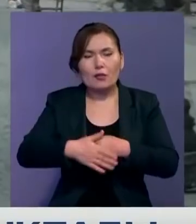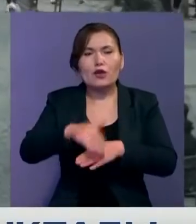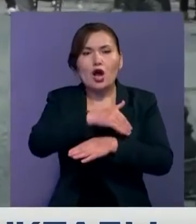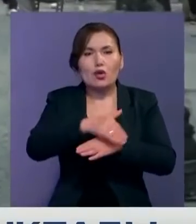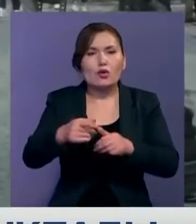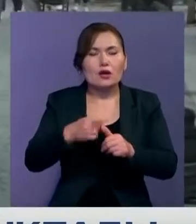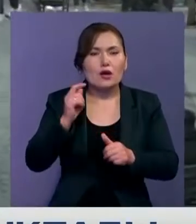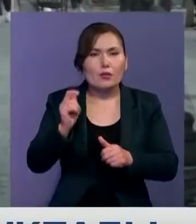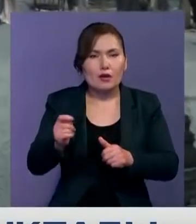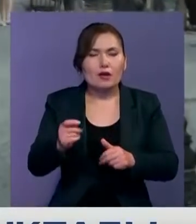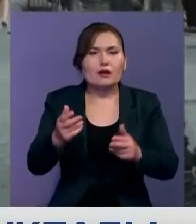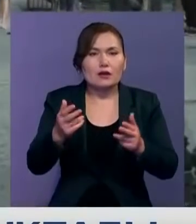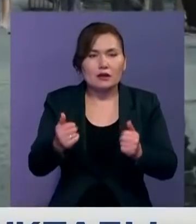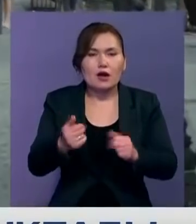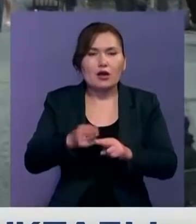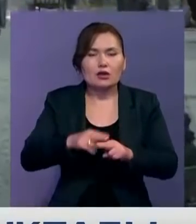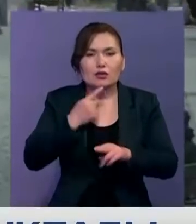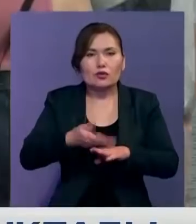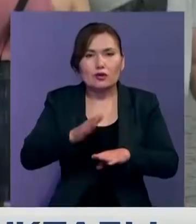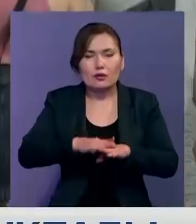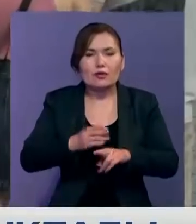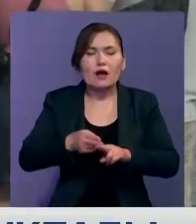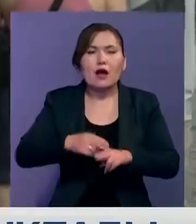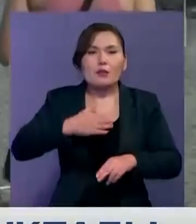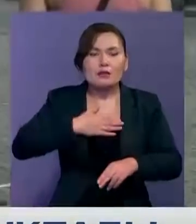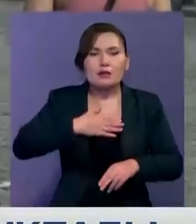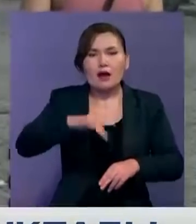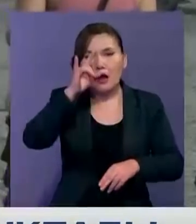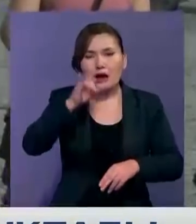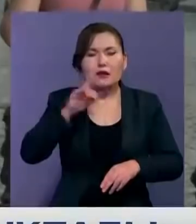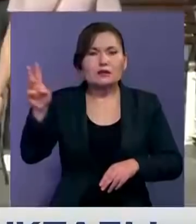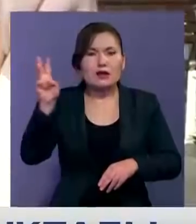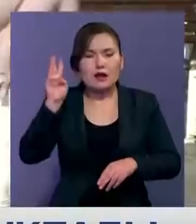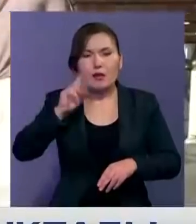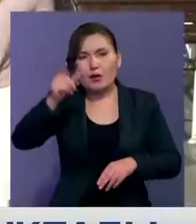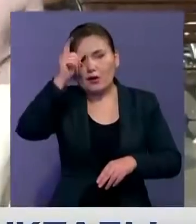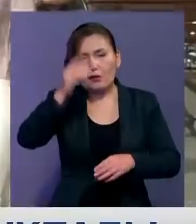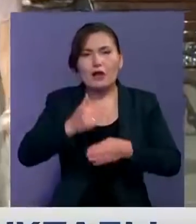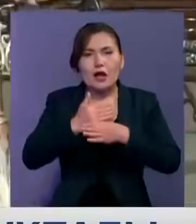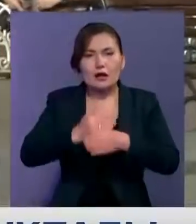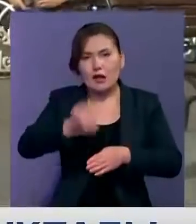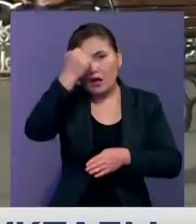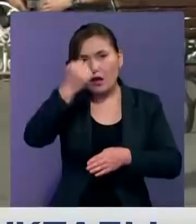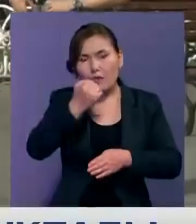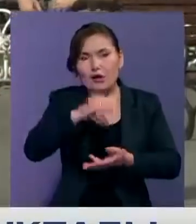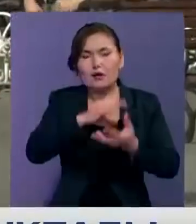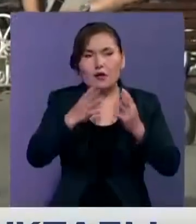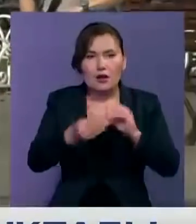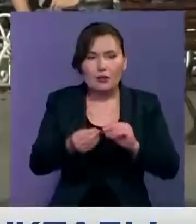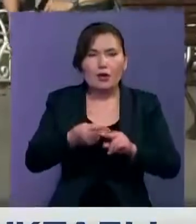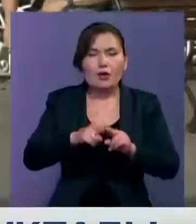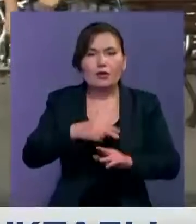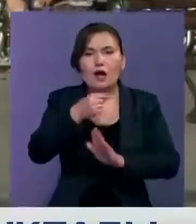беру мәселесі оңай түйін емес. Түркиядағы елшілігіміз бен бас консулдығымыздың білек сыбана кірісуінің нәтижесінде